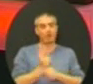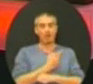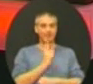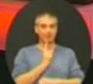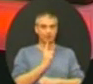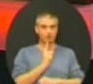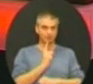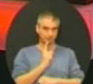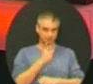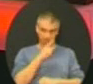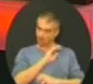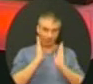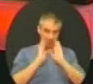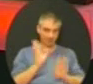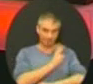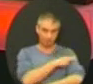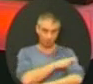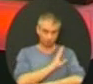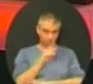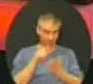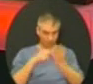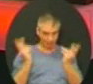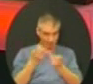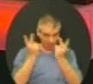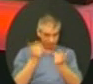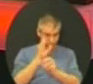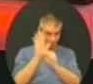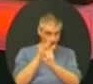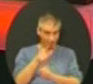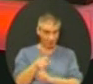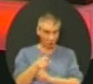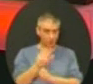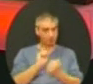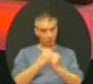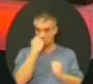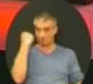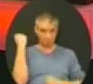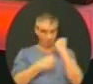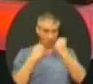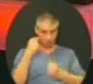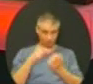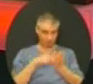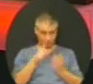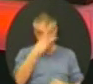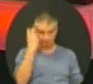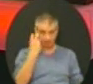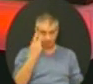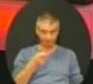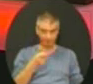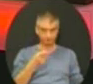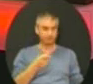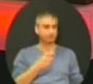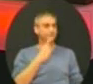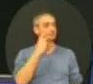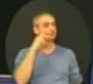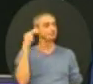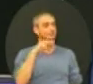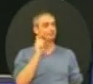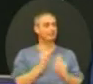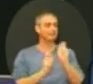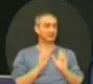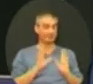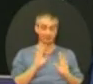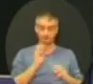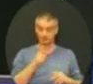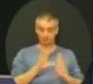רגיל, אל תאמינו למשטרת ישראל, כי הם יחפשו אתכם, הם ידפקו אתכם ויתנו לכם מכות כתם ערבים. אני, בפן האזרחי,